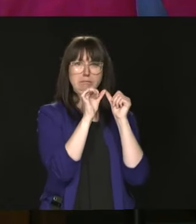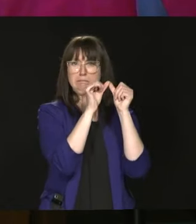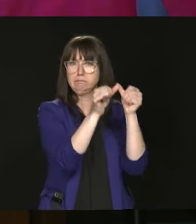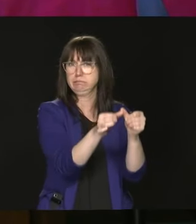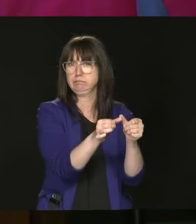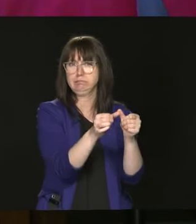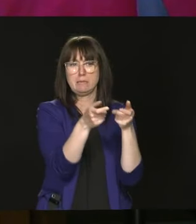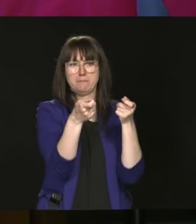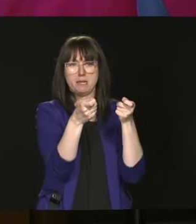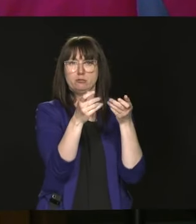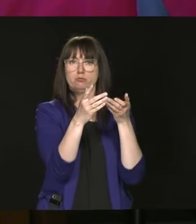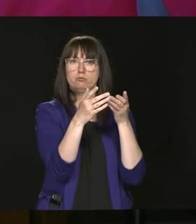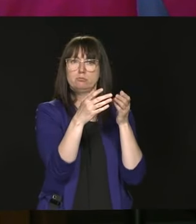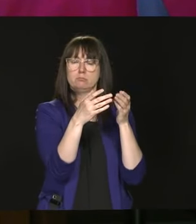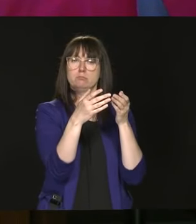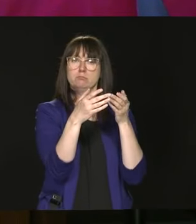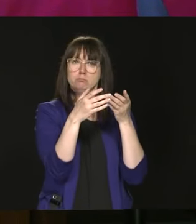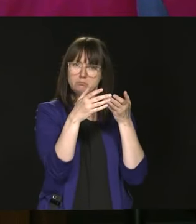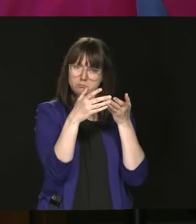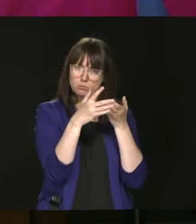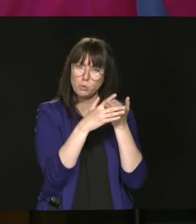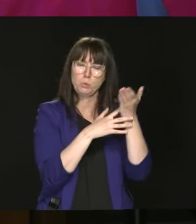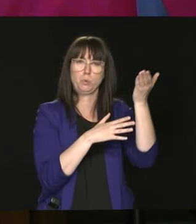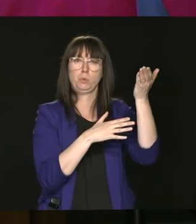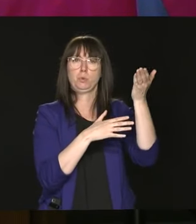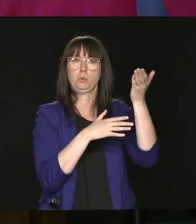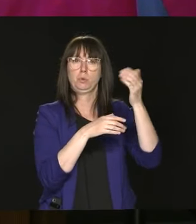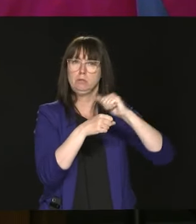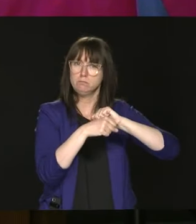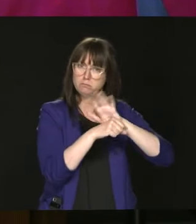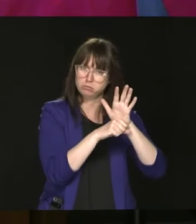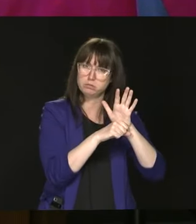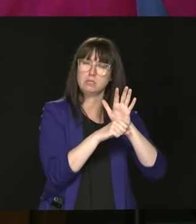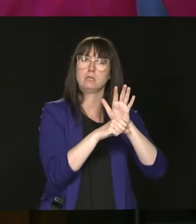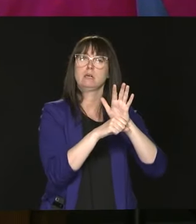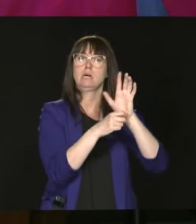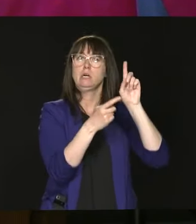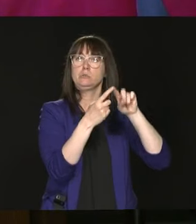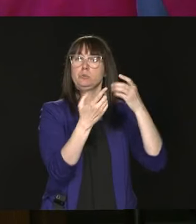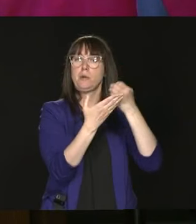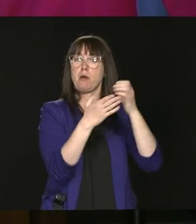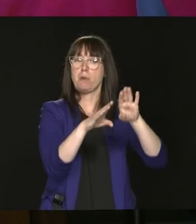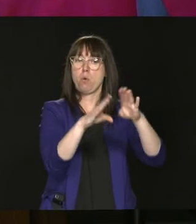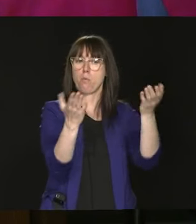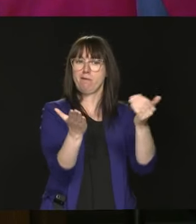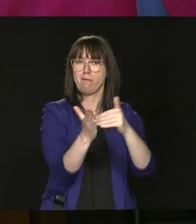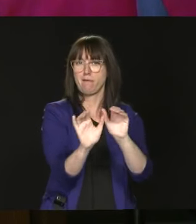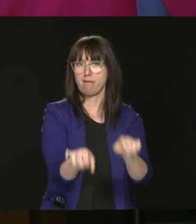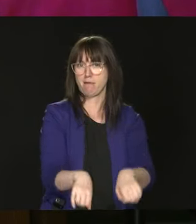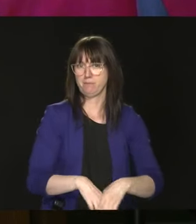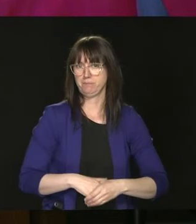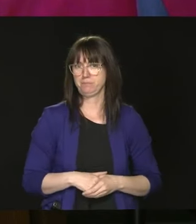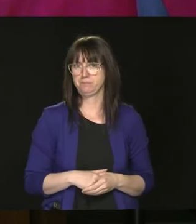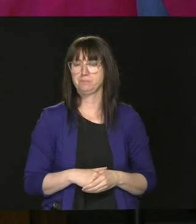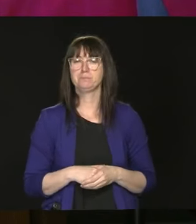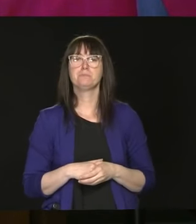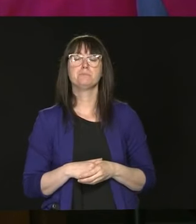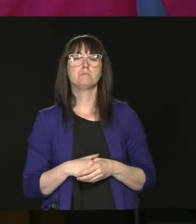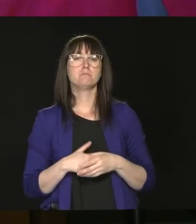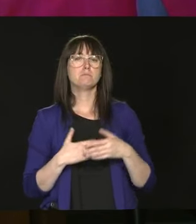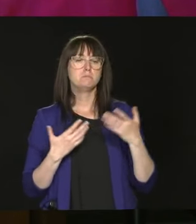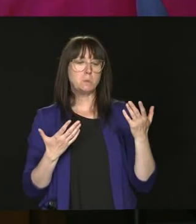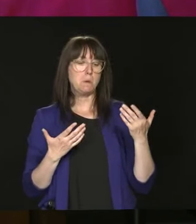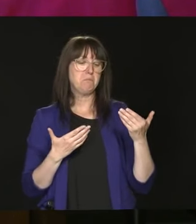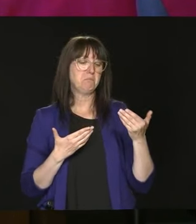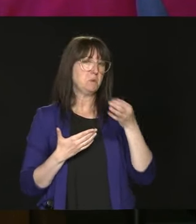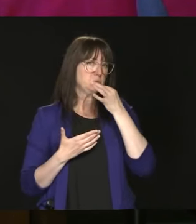avec une meilleure situation. Donc ça, c'est le but. Dans les prochains jours, on va avoir plus à communiquer. We will have more information